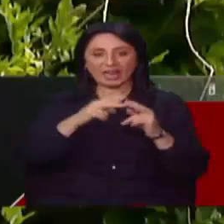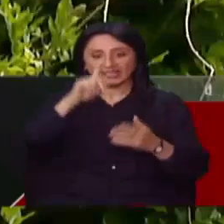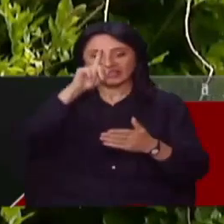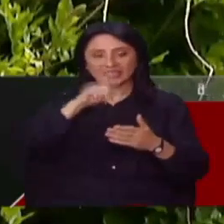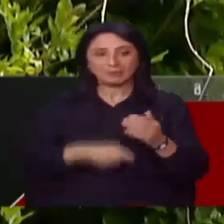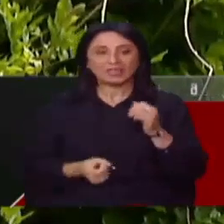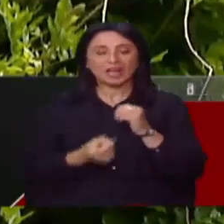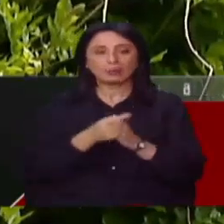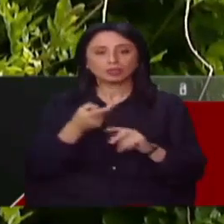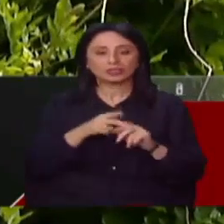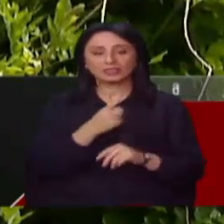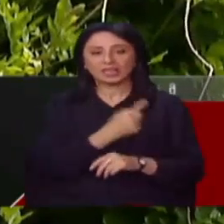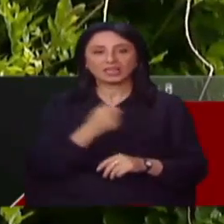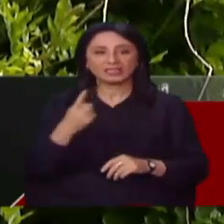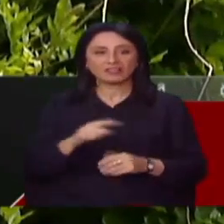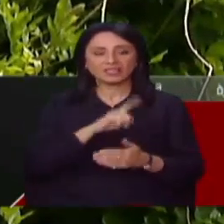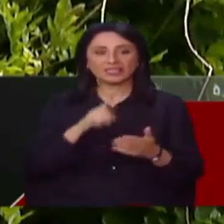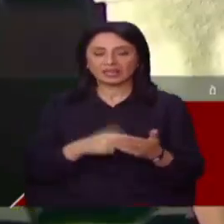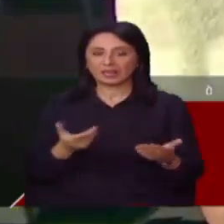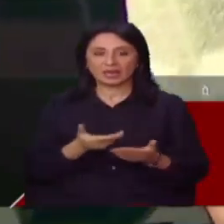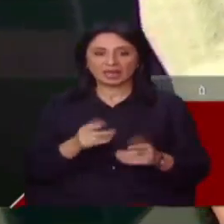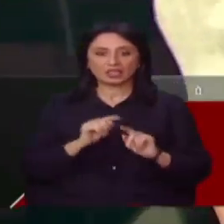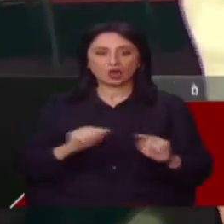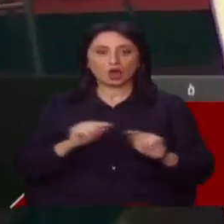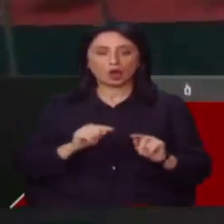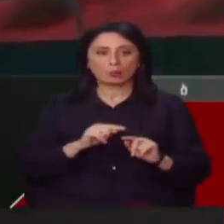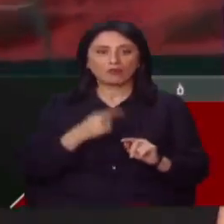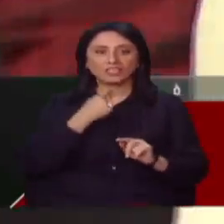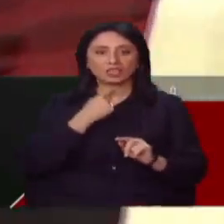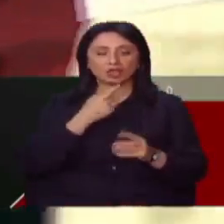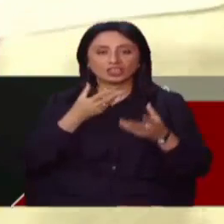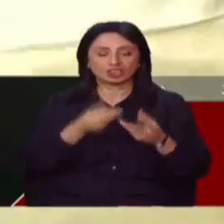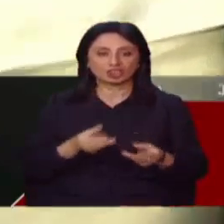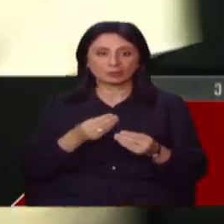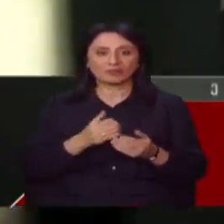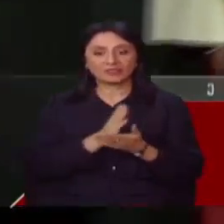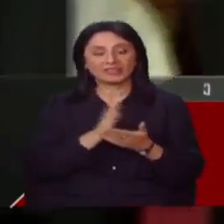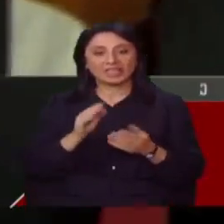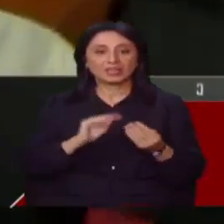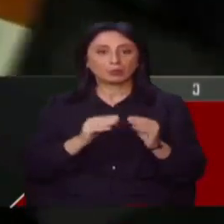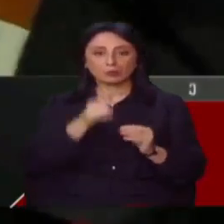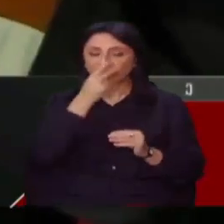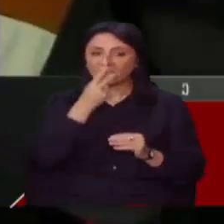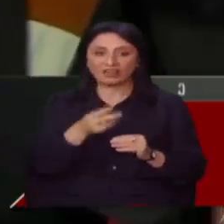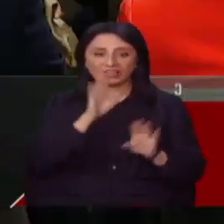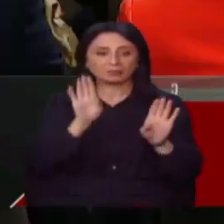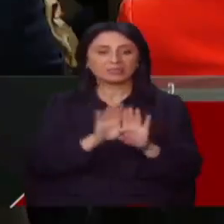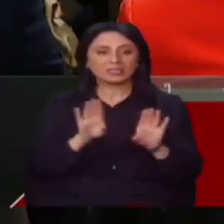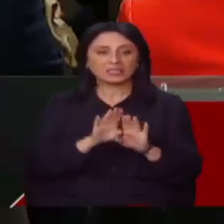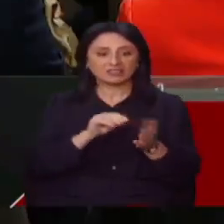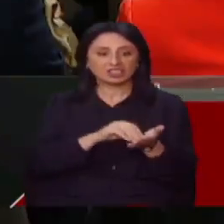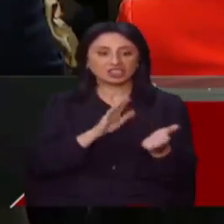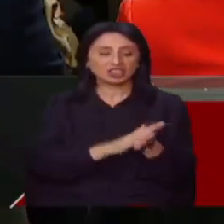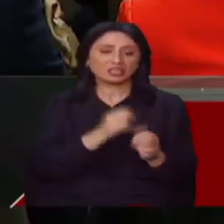რელიგია აღმოჩნდა ის ერთადერთი საკითხი, რაზეც ოპოზიციის ტონი შერბილდა. ნაწილი პრობლემას ვერ ხედავს მსგავსი